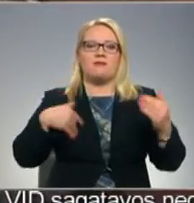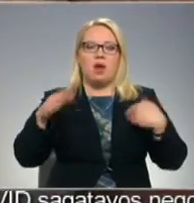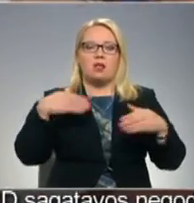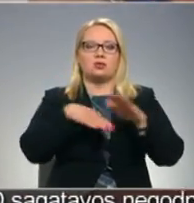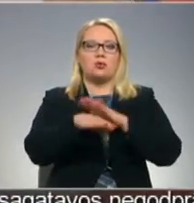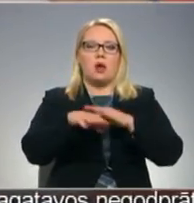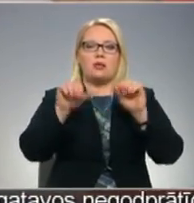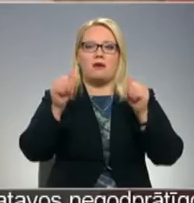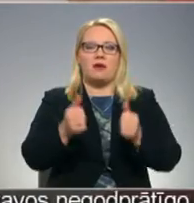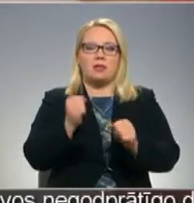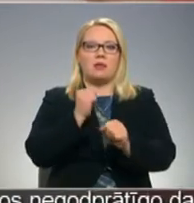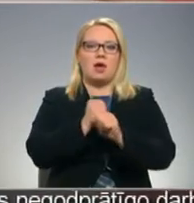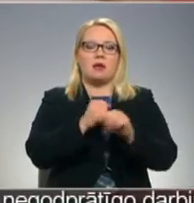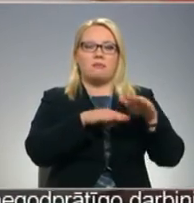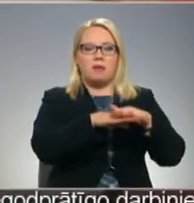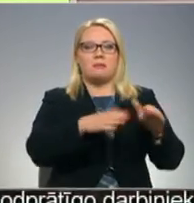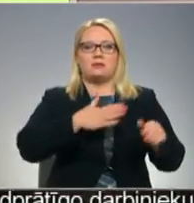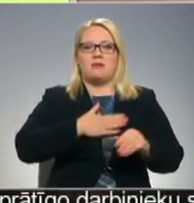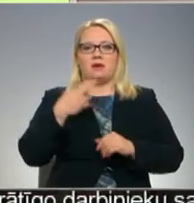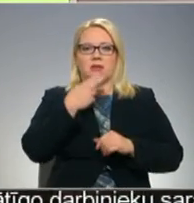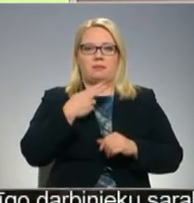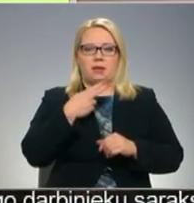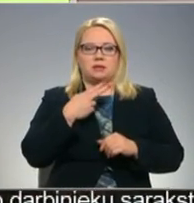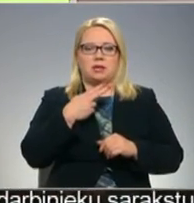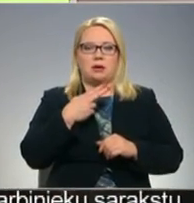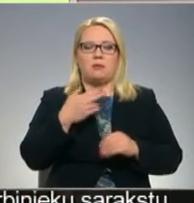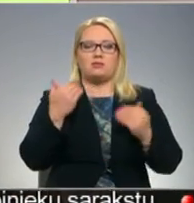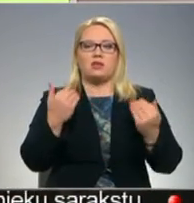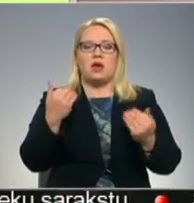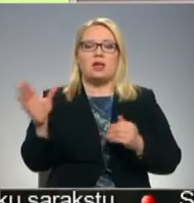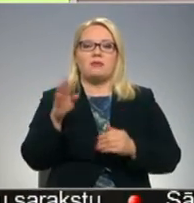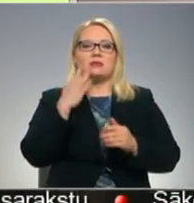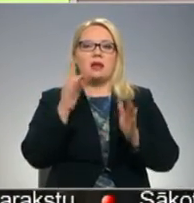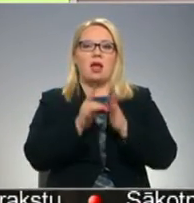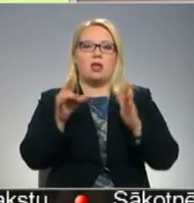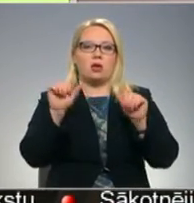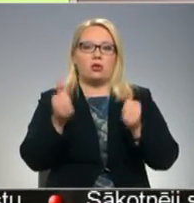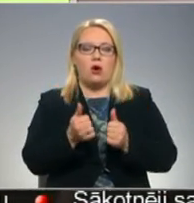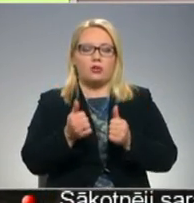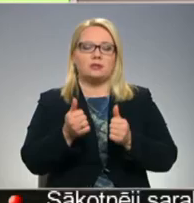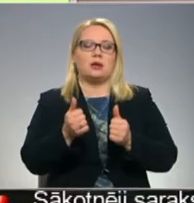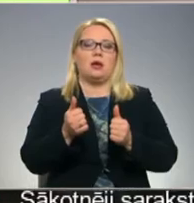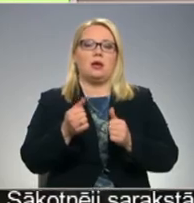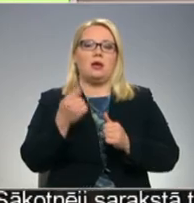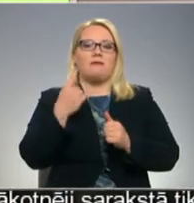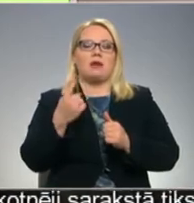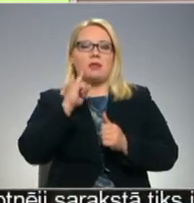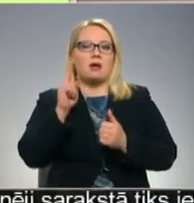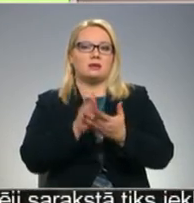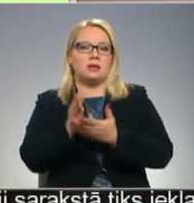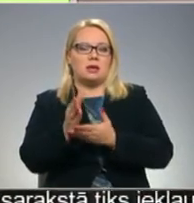drukātā formā vismaz darbam savā saimniecībā. Tagad jau viss ir elektroniski, vairāk vai mazāk. Vienā ziņā